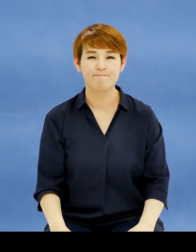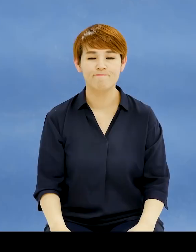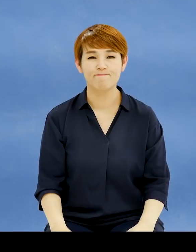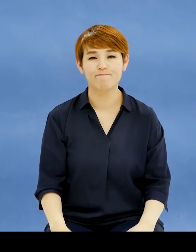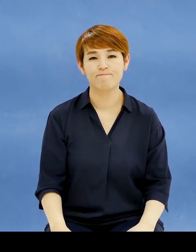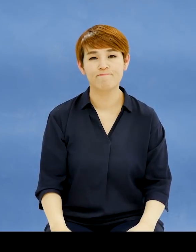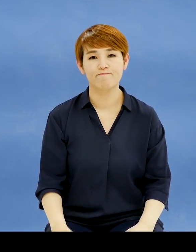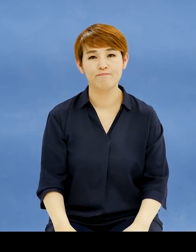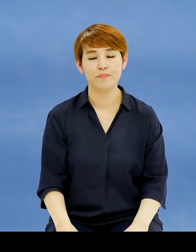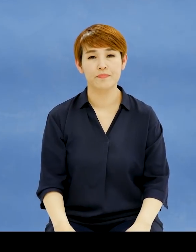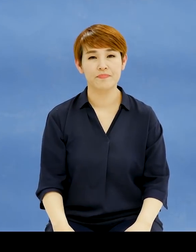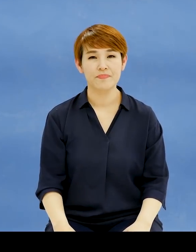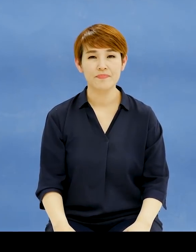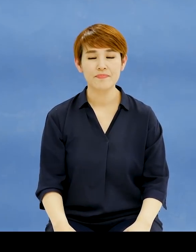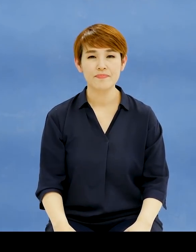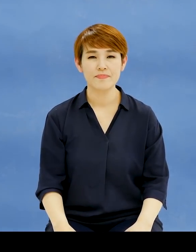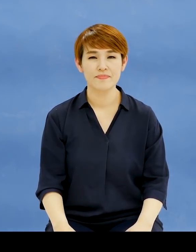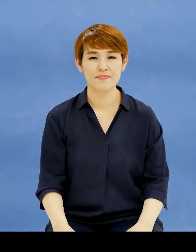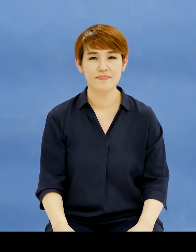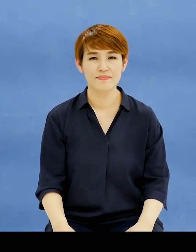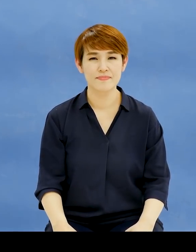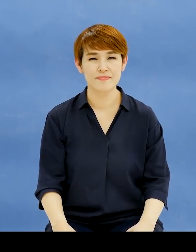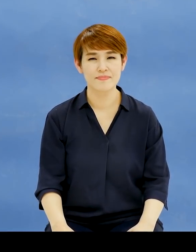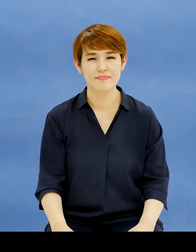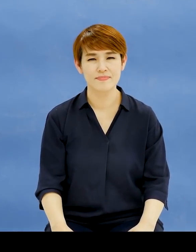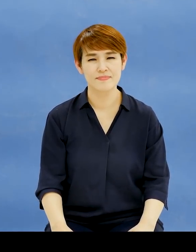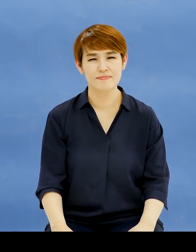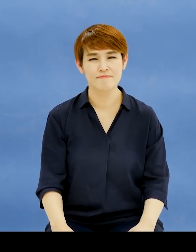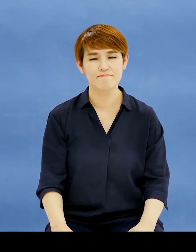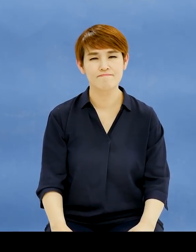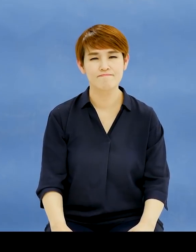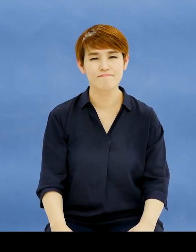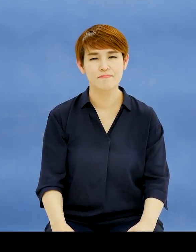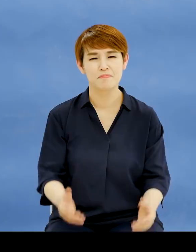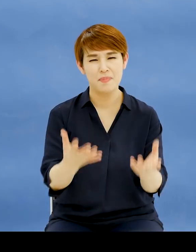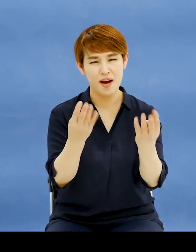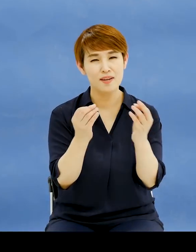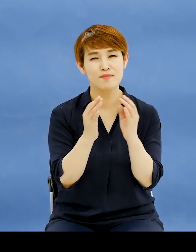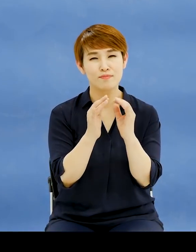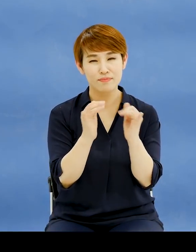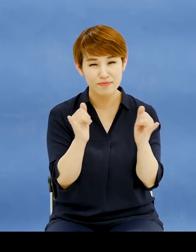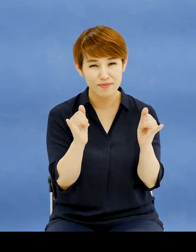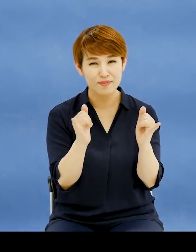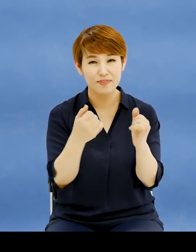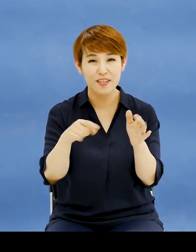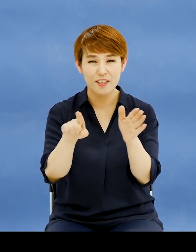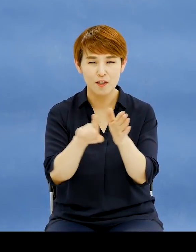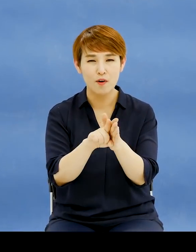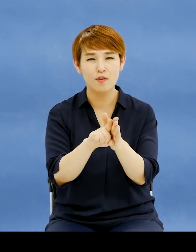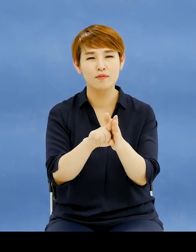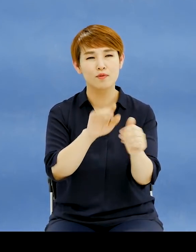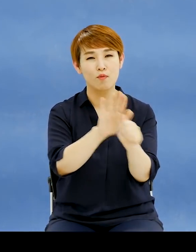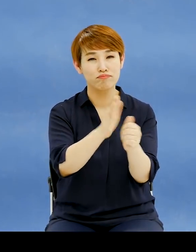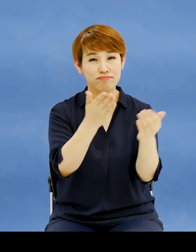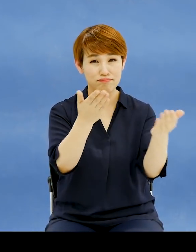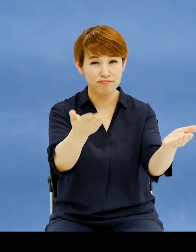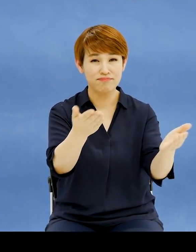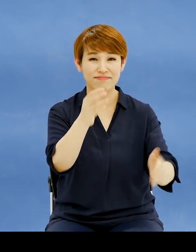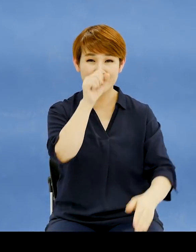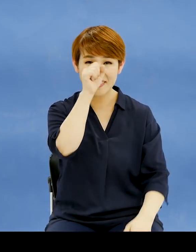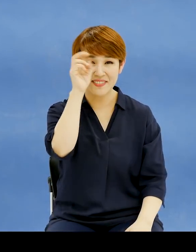사건이 되는 거죠. 네. 용서 사건이 아마 사모님이 이제 이 사역하시는데도 아마 큰 많은 분들에게 네. 영적으로 도움을 줄